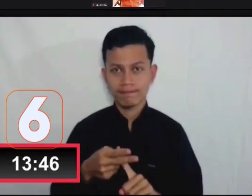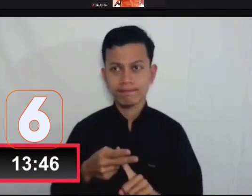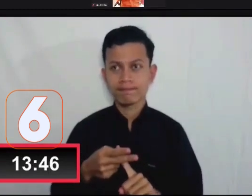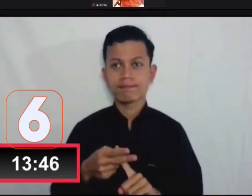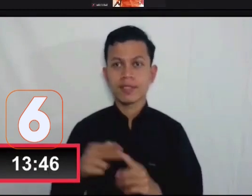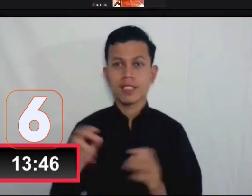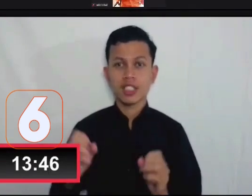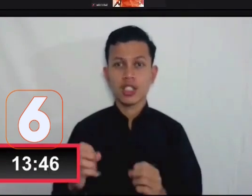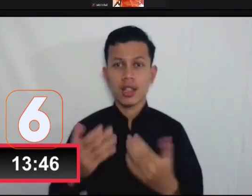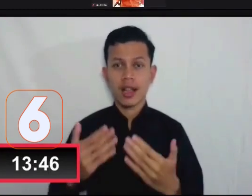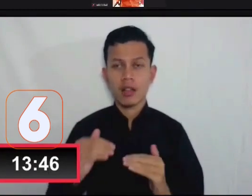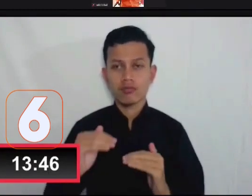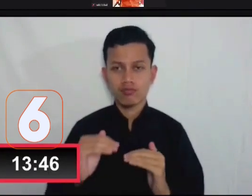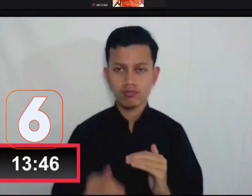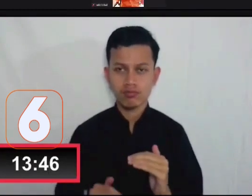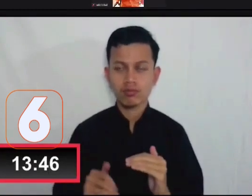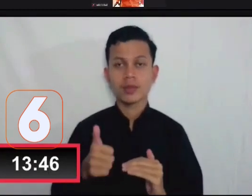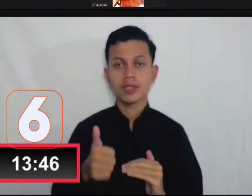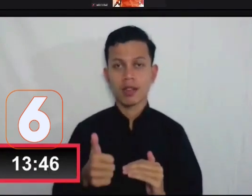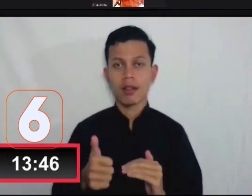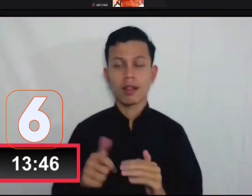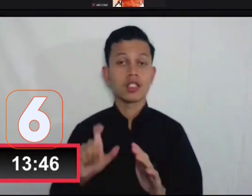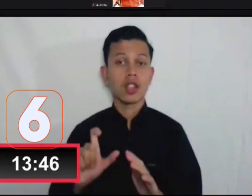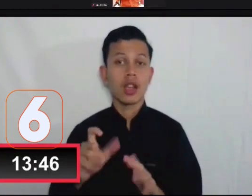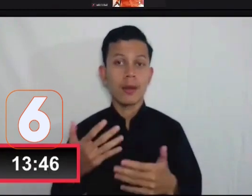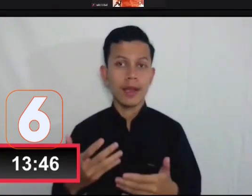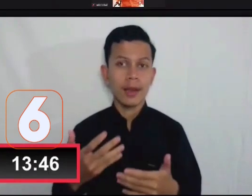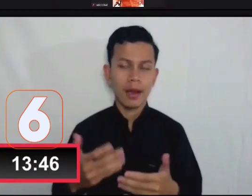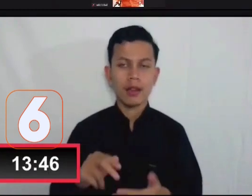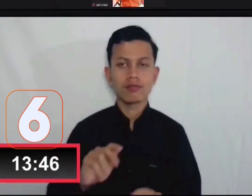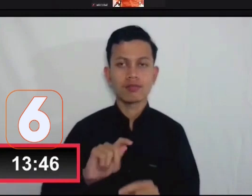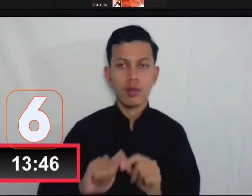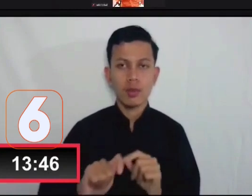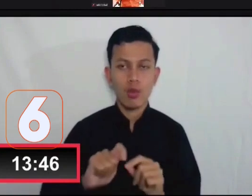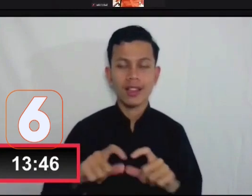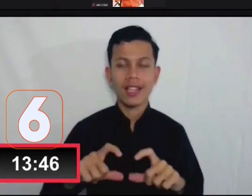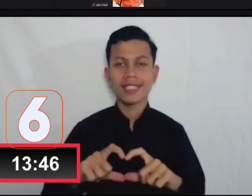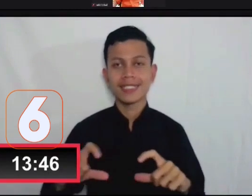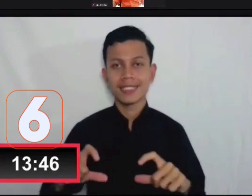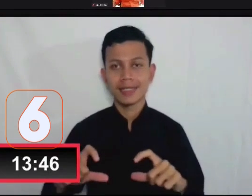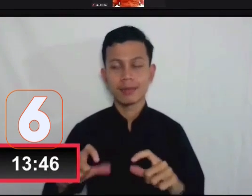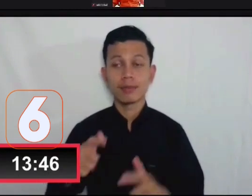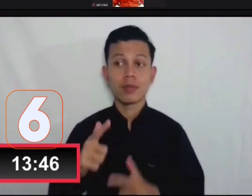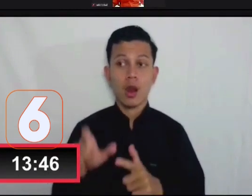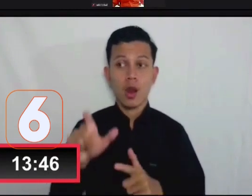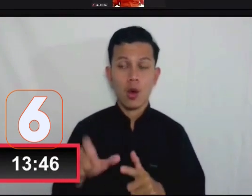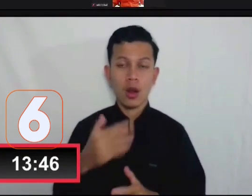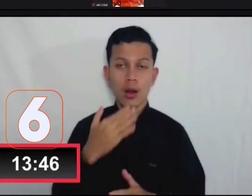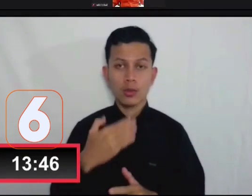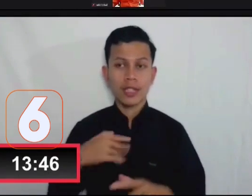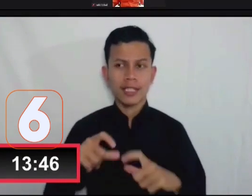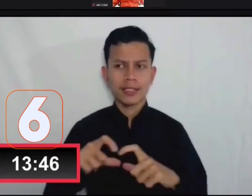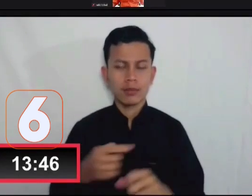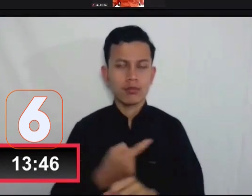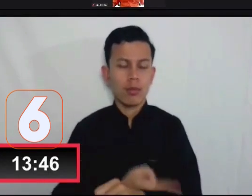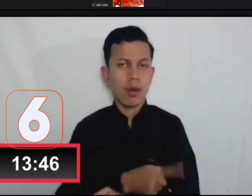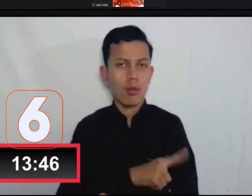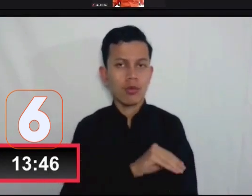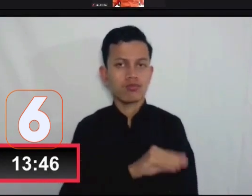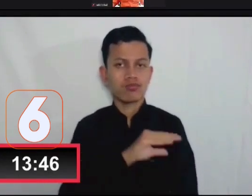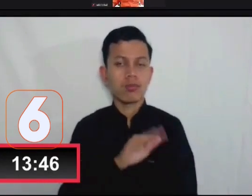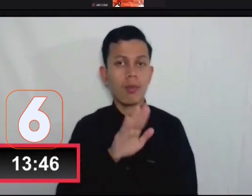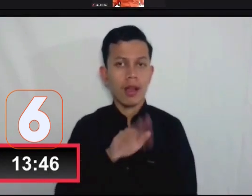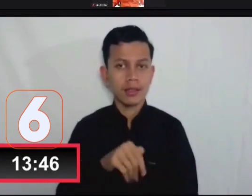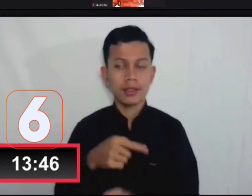kecelakaan dengan memastikan melalui proses penerbitan termasuk perpanjangan SIM bawah pemegang SIM masih memiliki kompetensi dan kesehatan